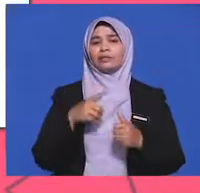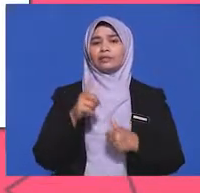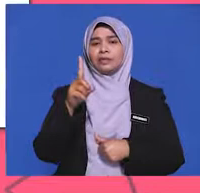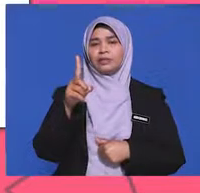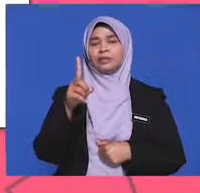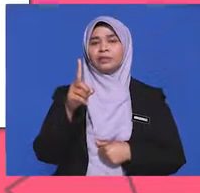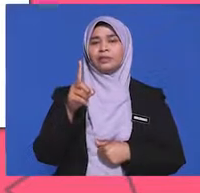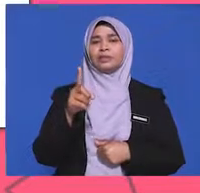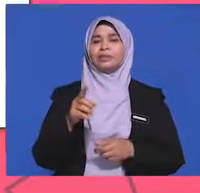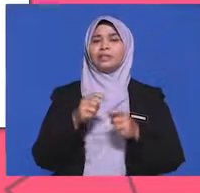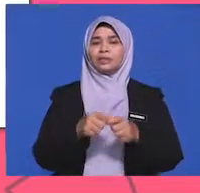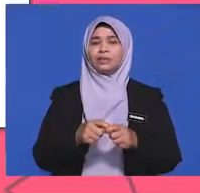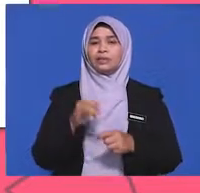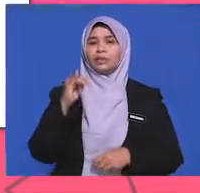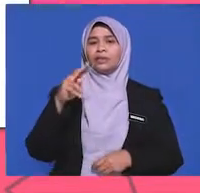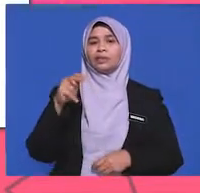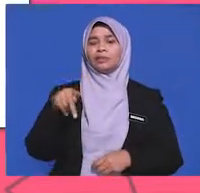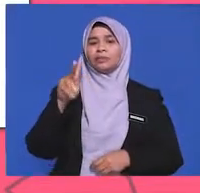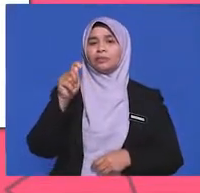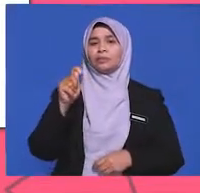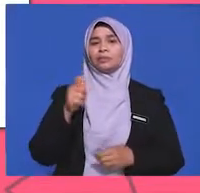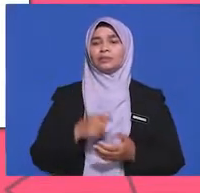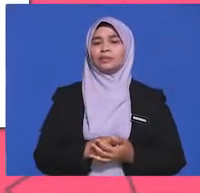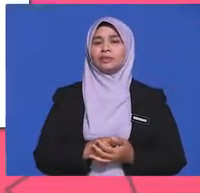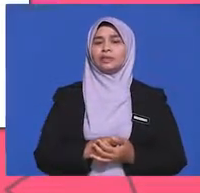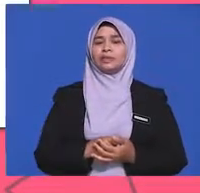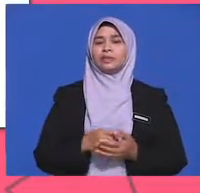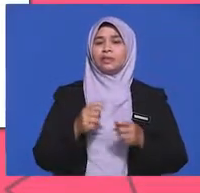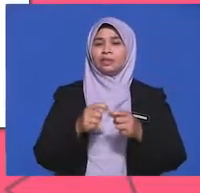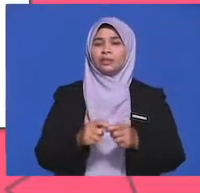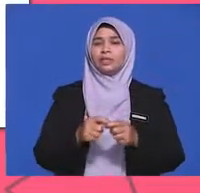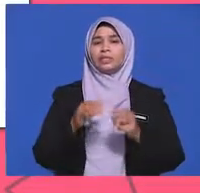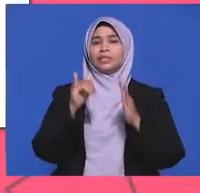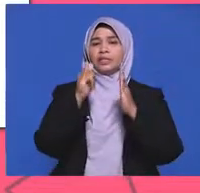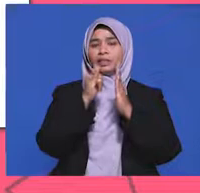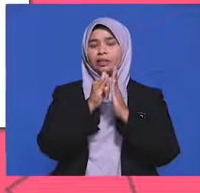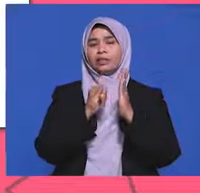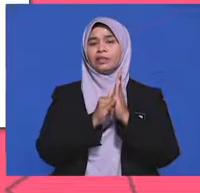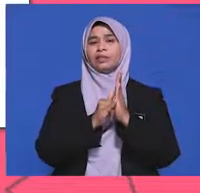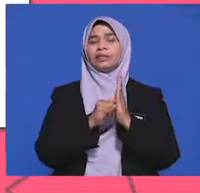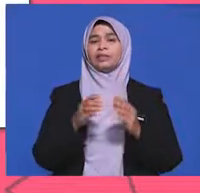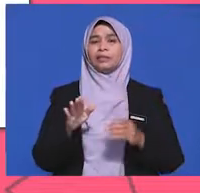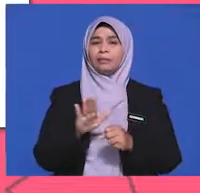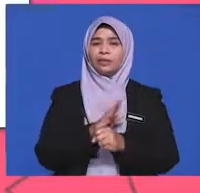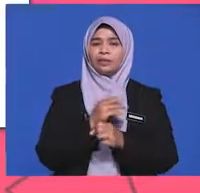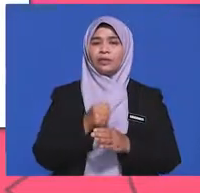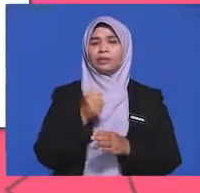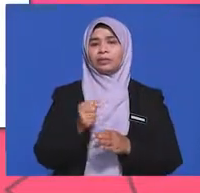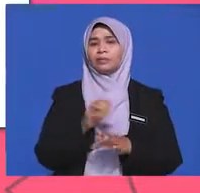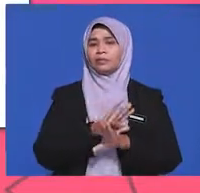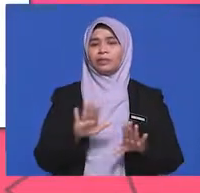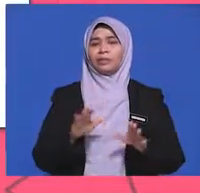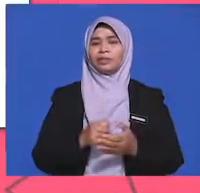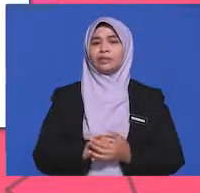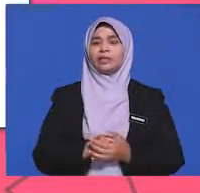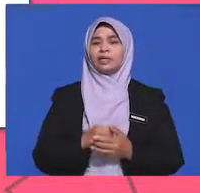penyelesaian bagi soalan yang dipaparkan. Langkah yang pertama, tentukan input yang diterima.